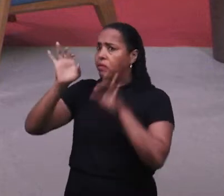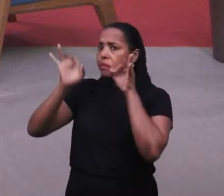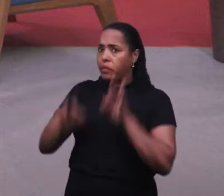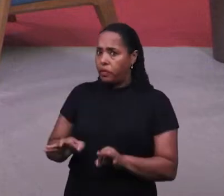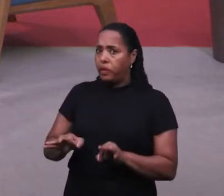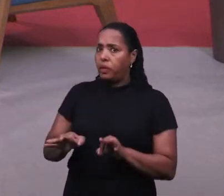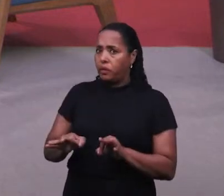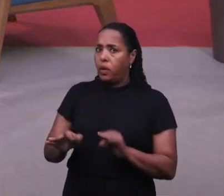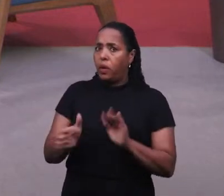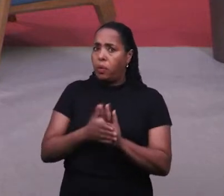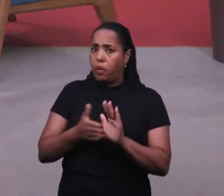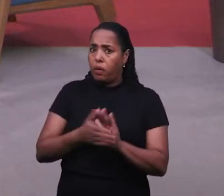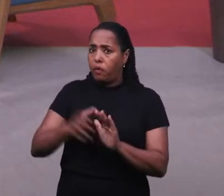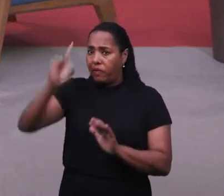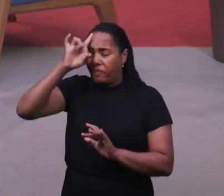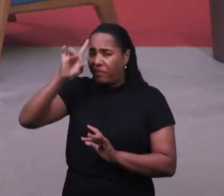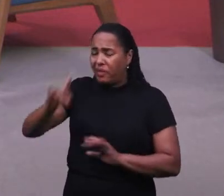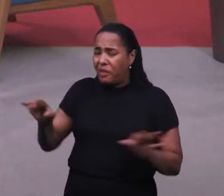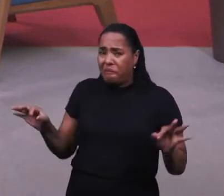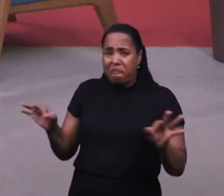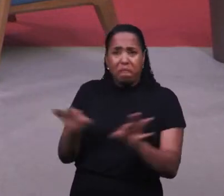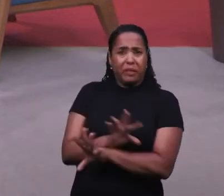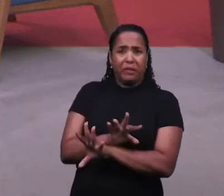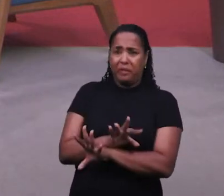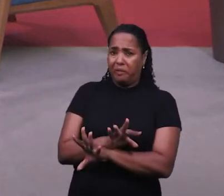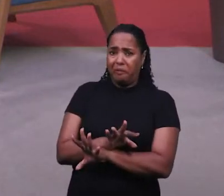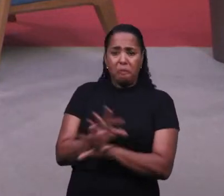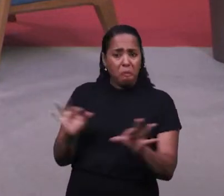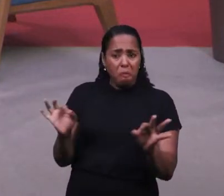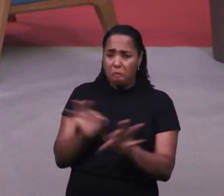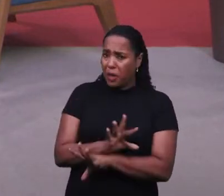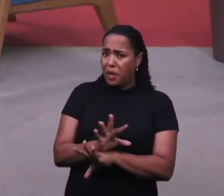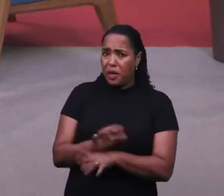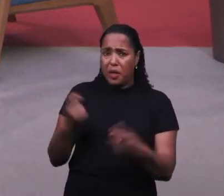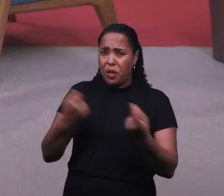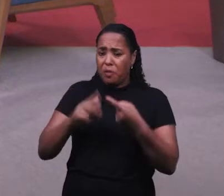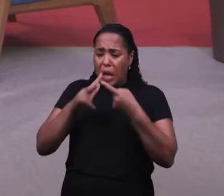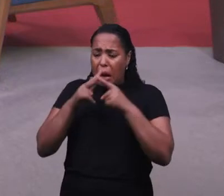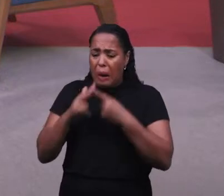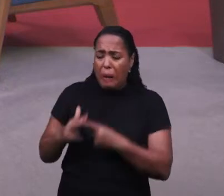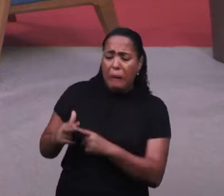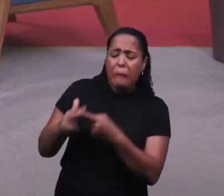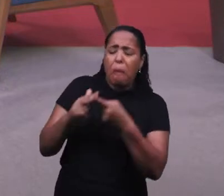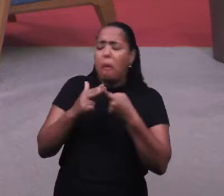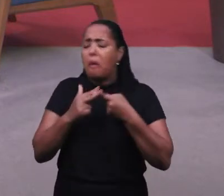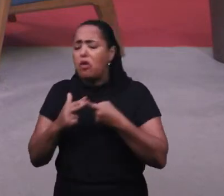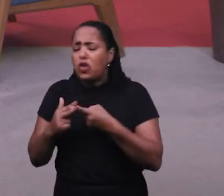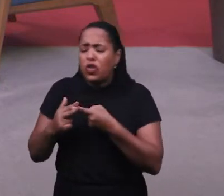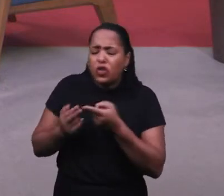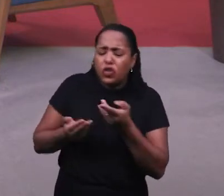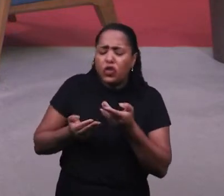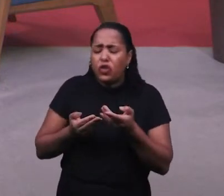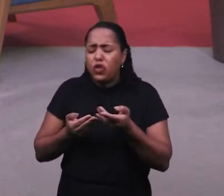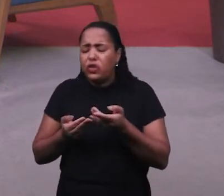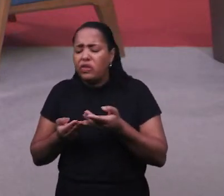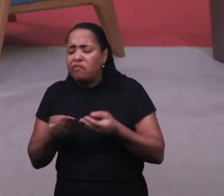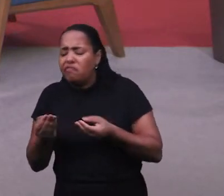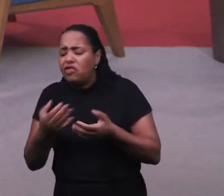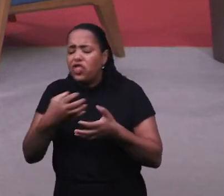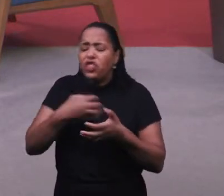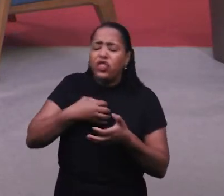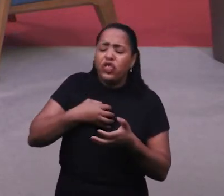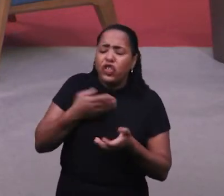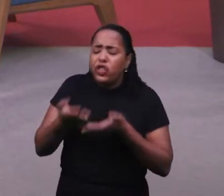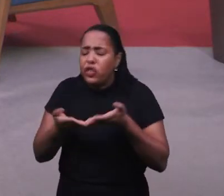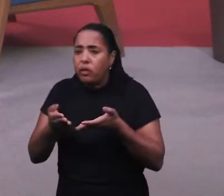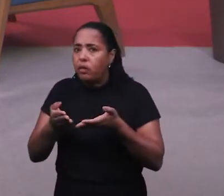pas. Car le projet de Dieu est parfait. Le projet de Dieu, il est déjà établi. On n'a pas besoin de mettre